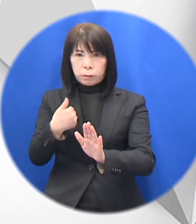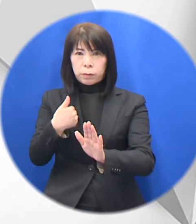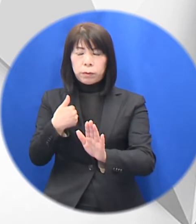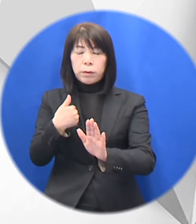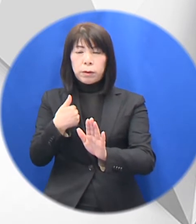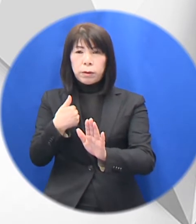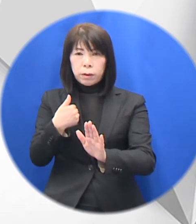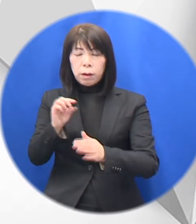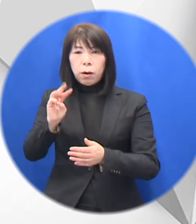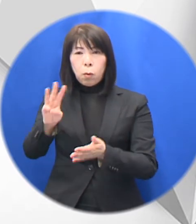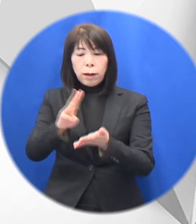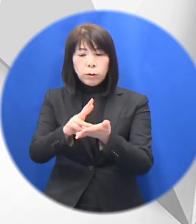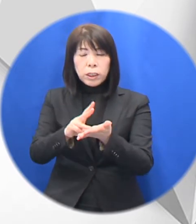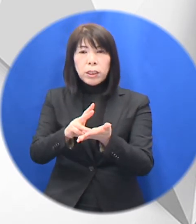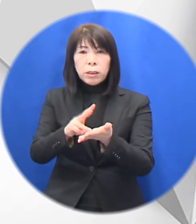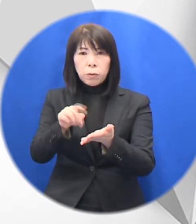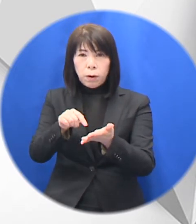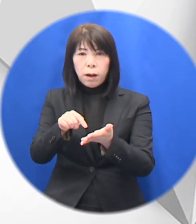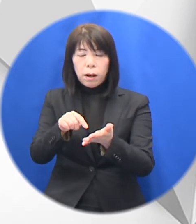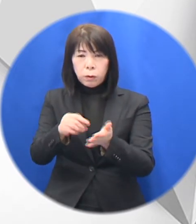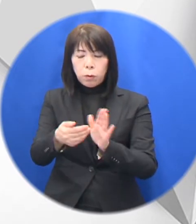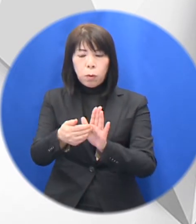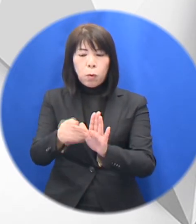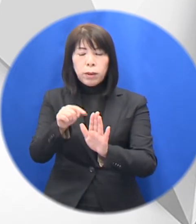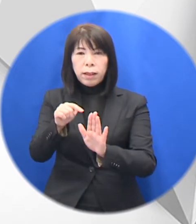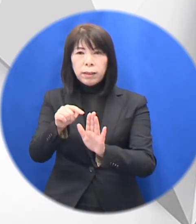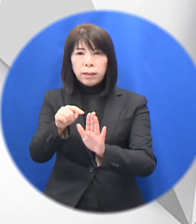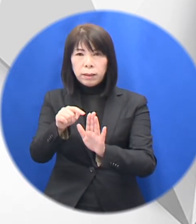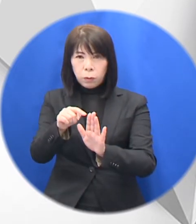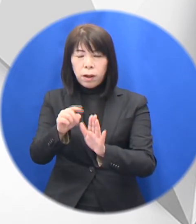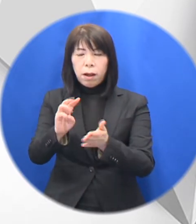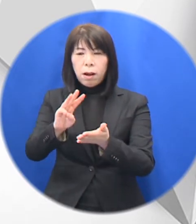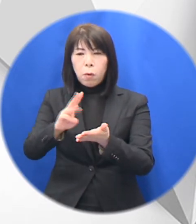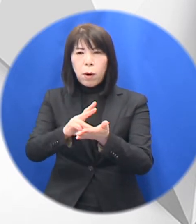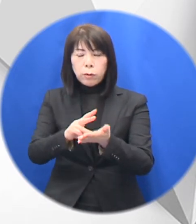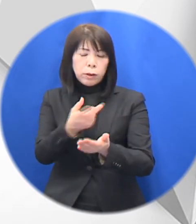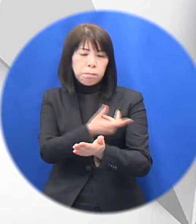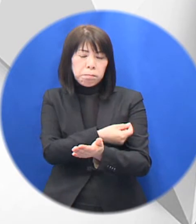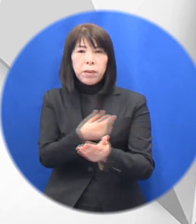ワクチンはその抗体を作るために打つものなのです。